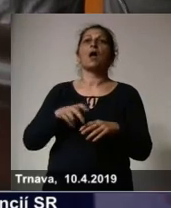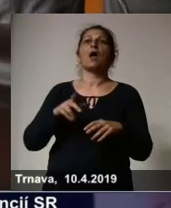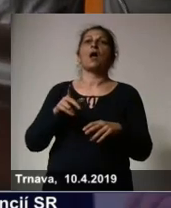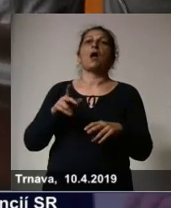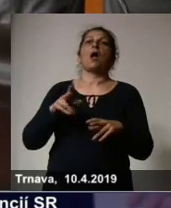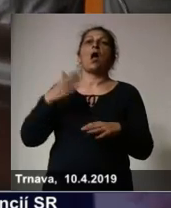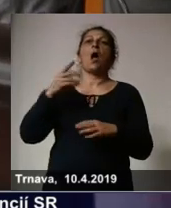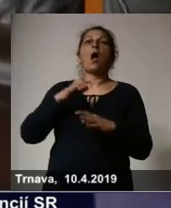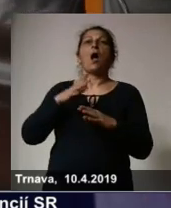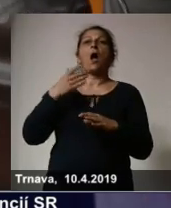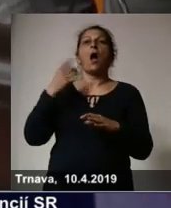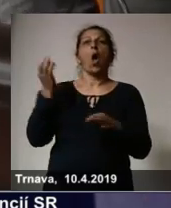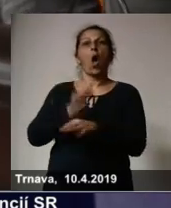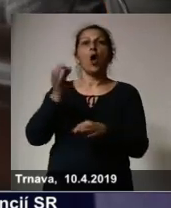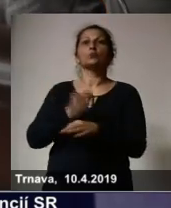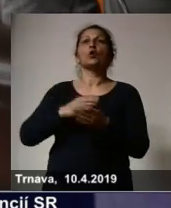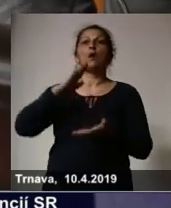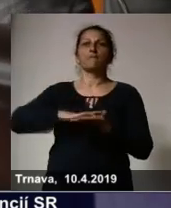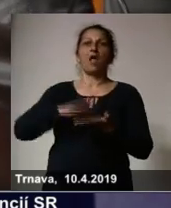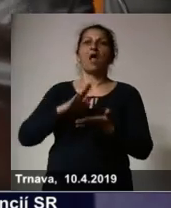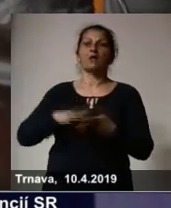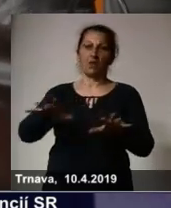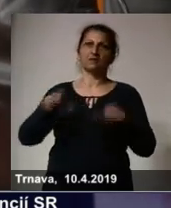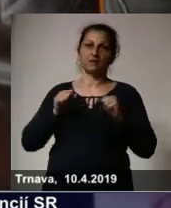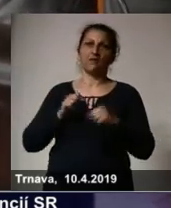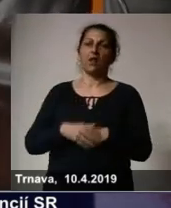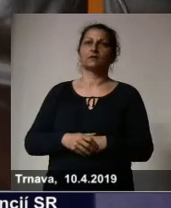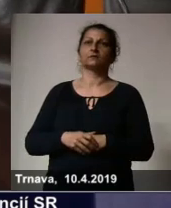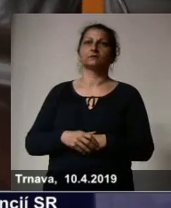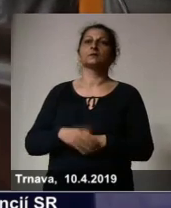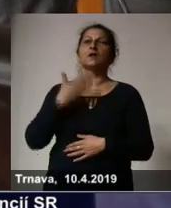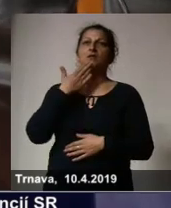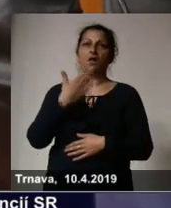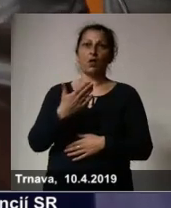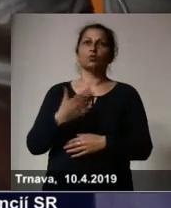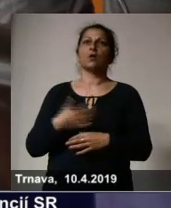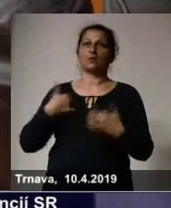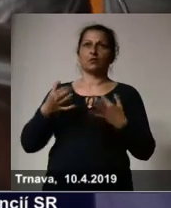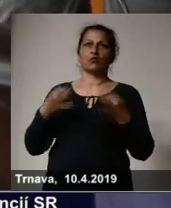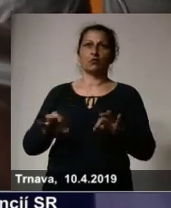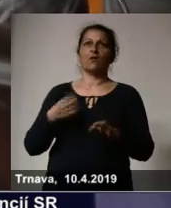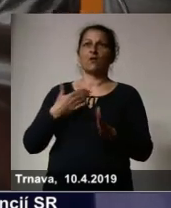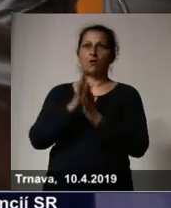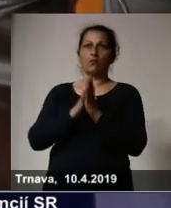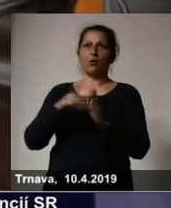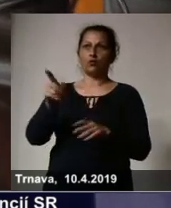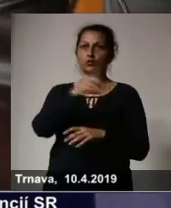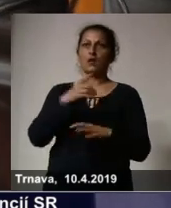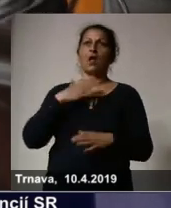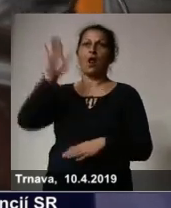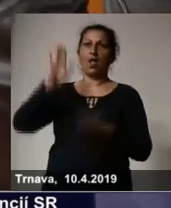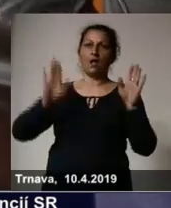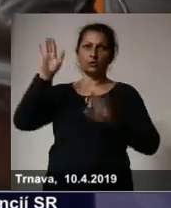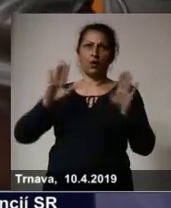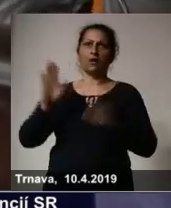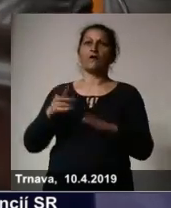že odporúča tento materiál schváliť bez pripomienok. Ďakujem, dovolím si vás teda požiadať o hlasovanie o návrhu uznesenia